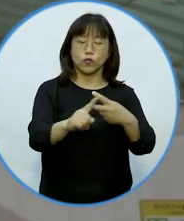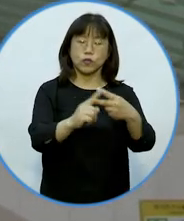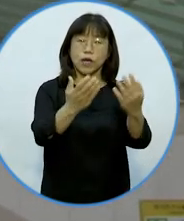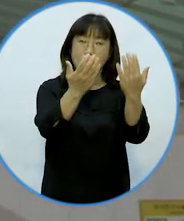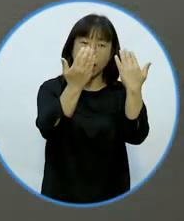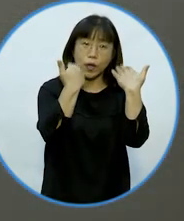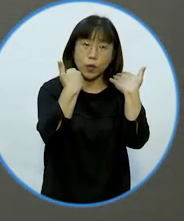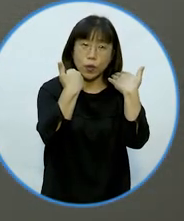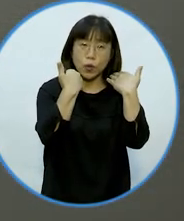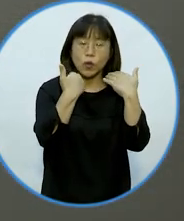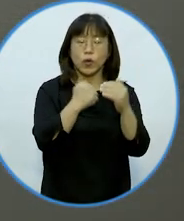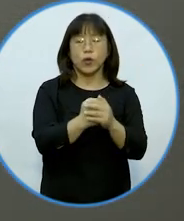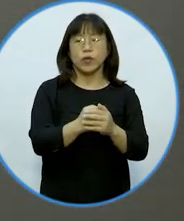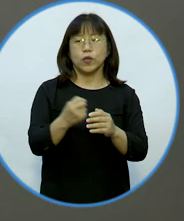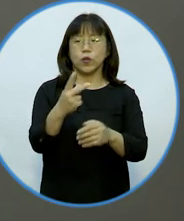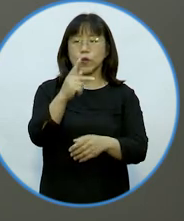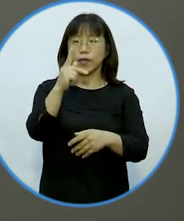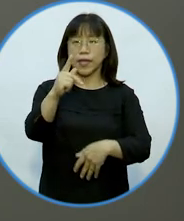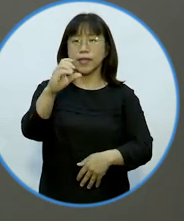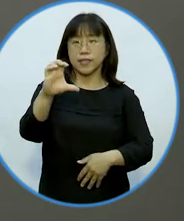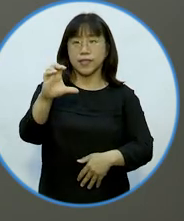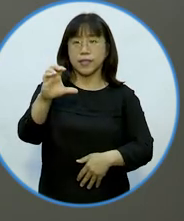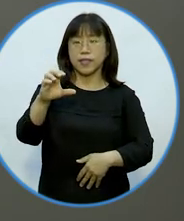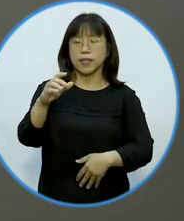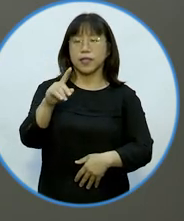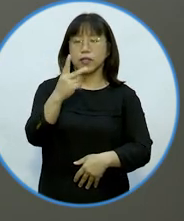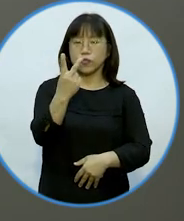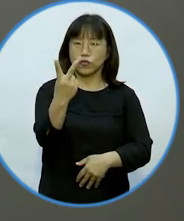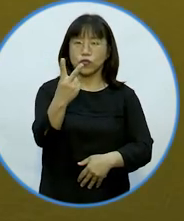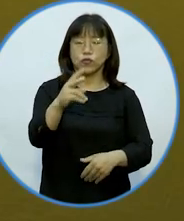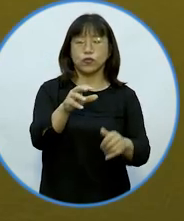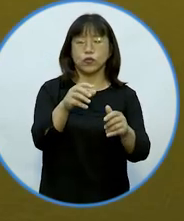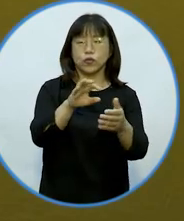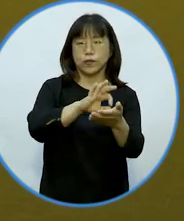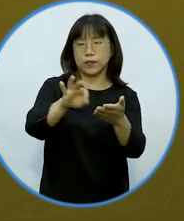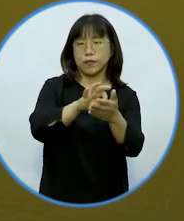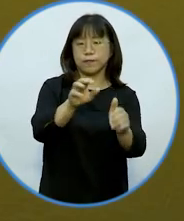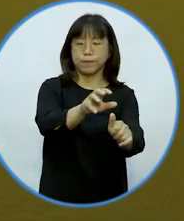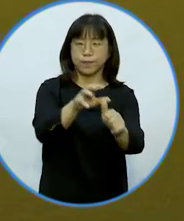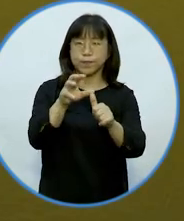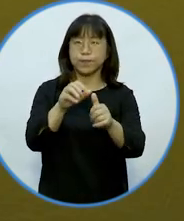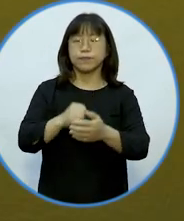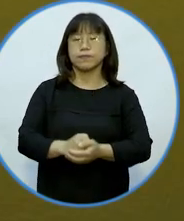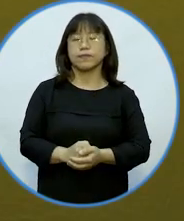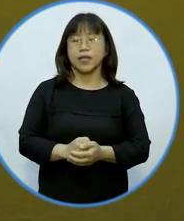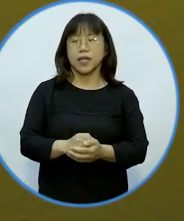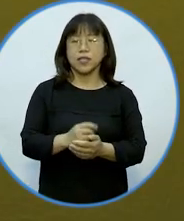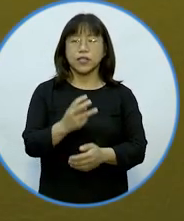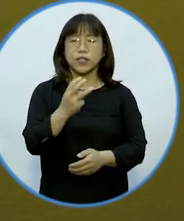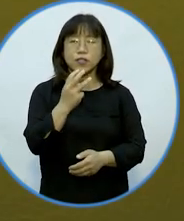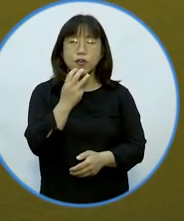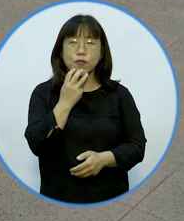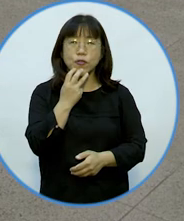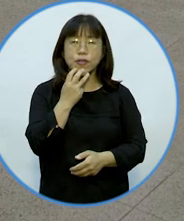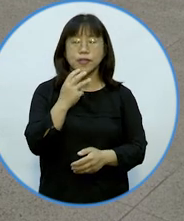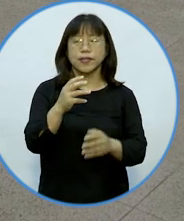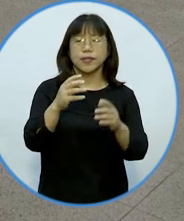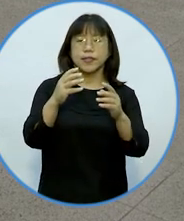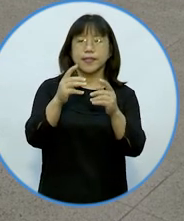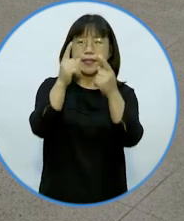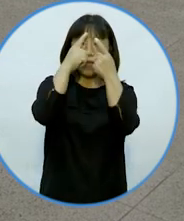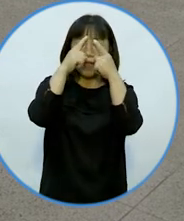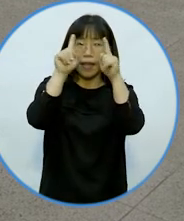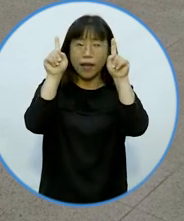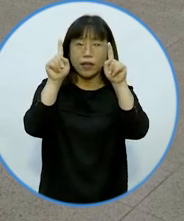등마루관을 활용한 유수업센터와 KC대학교 창의관을 리모델링한 KC메이커스가 서울시 캠퍼스타운